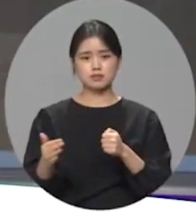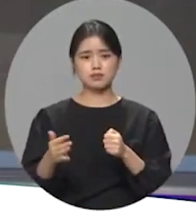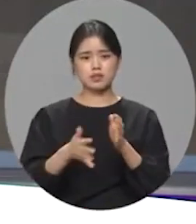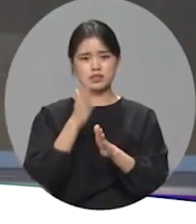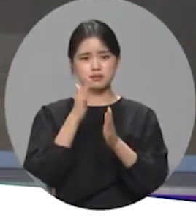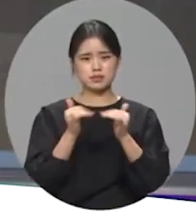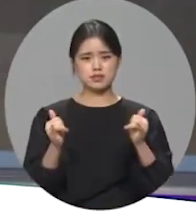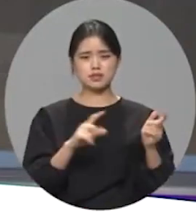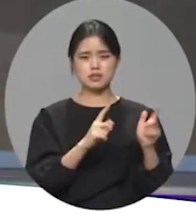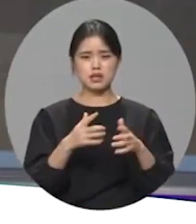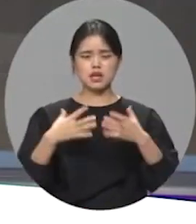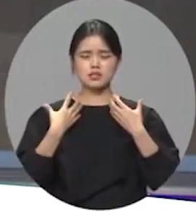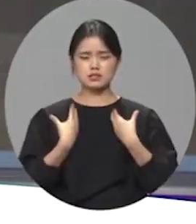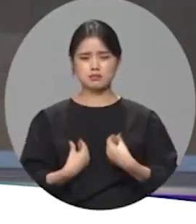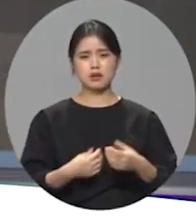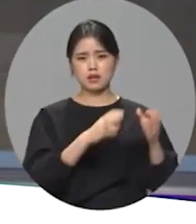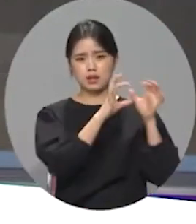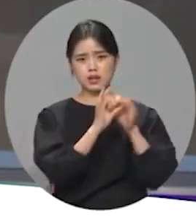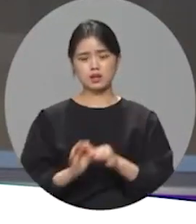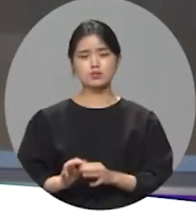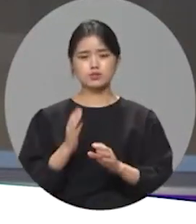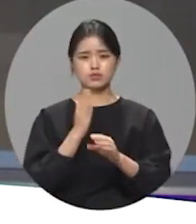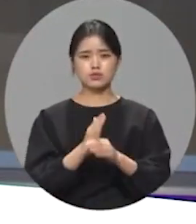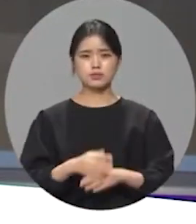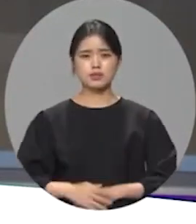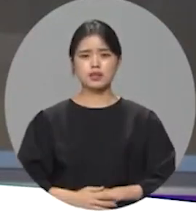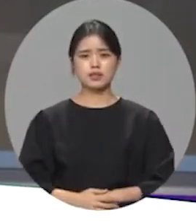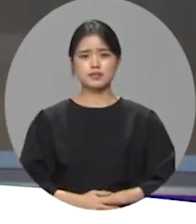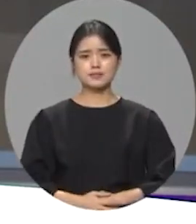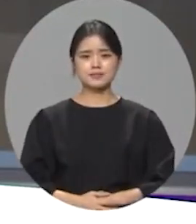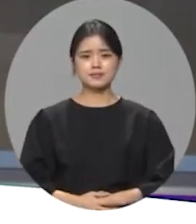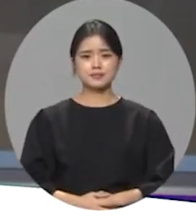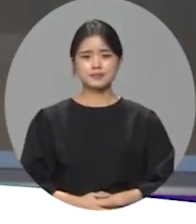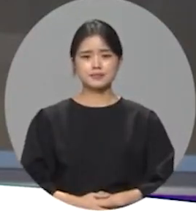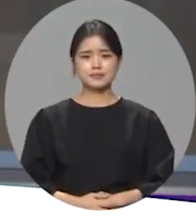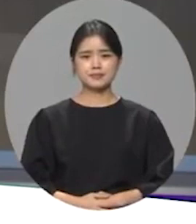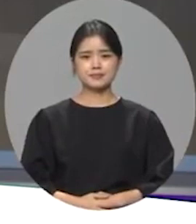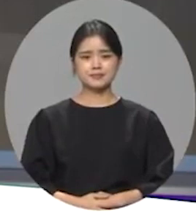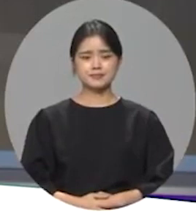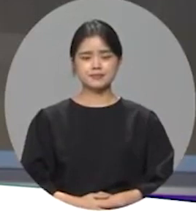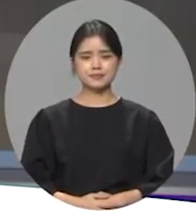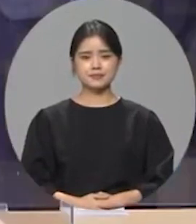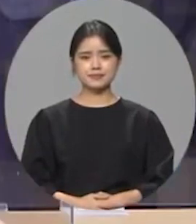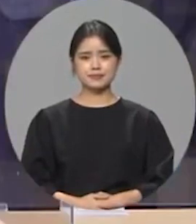시민들의 실망감은 계속해서 커져만 가고 있습니다 한번 소비자가 주셨습니다